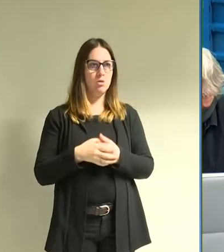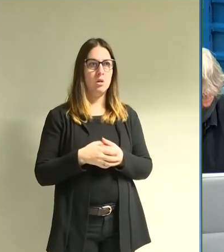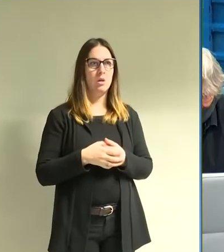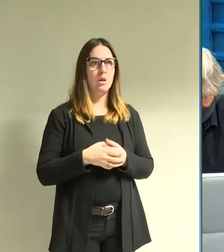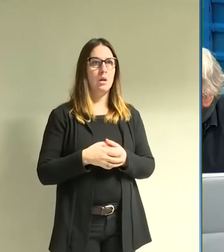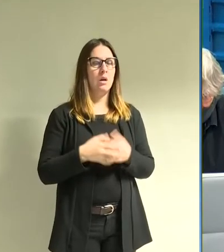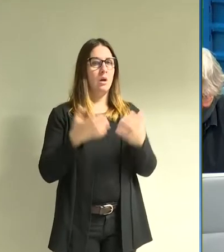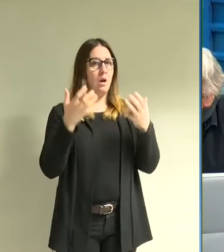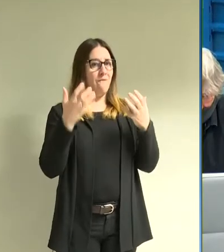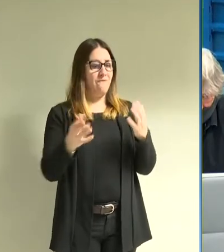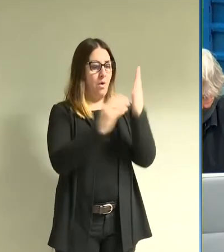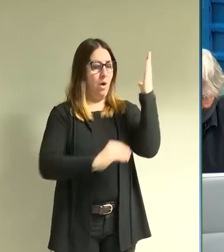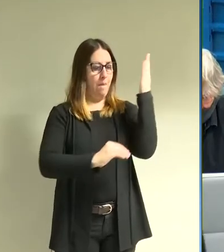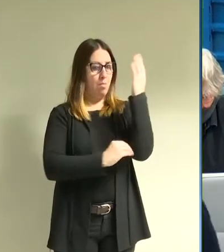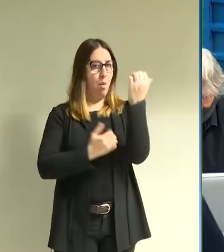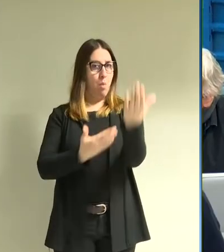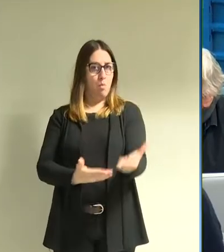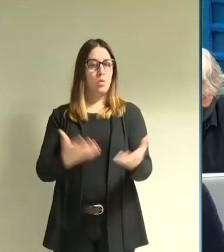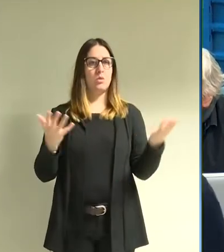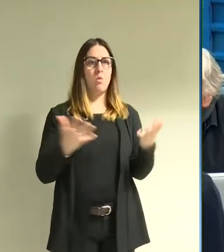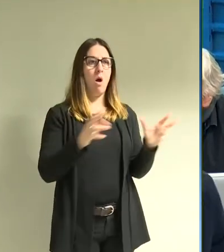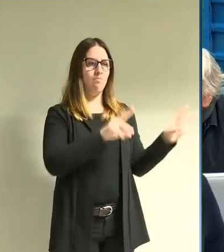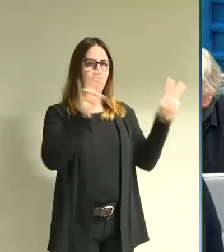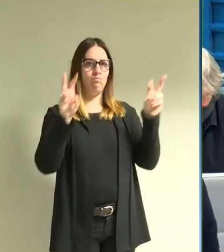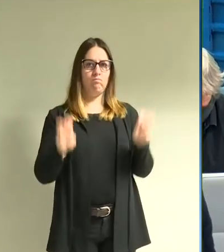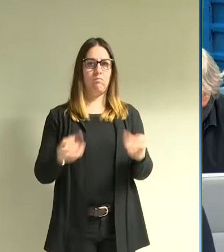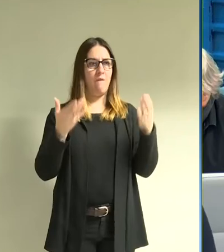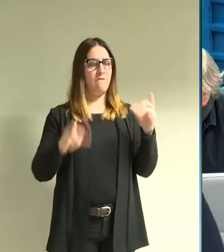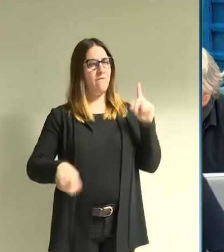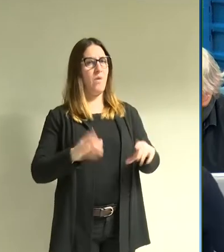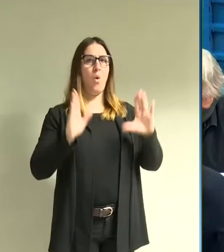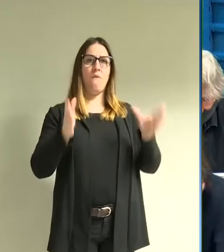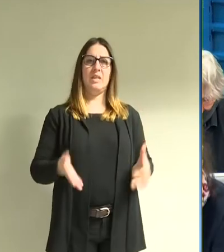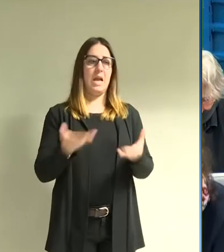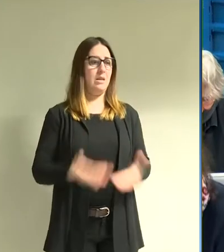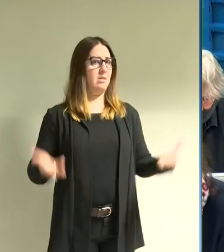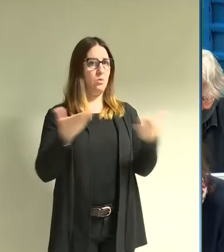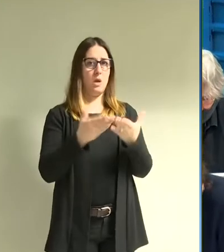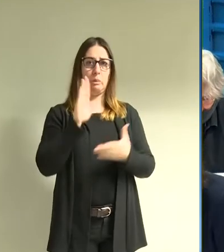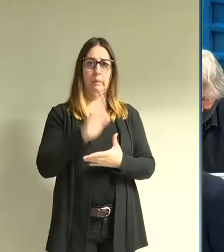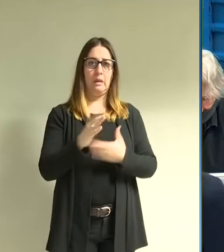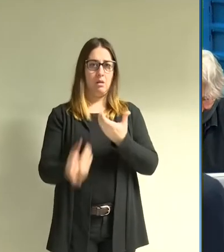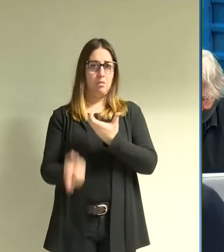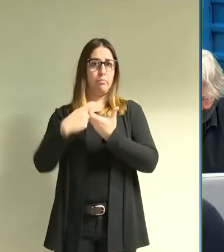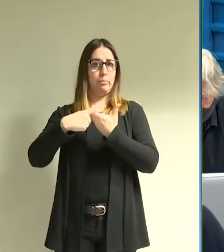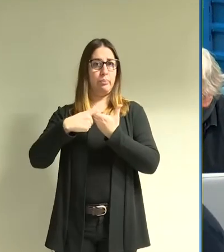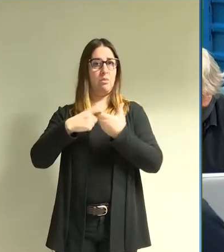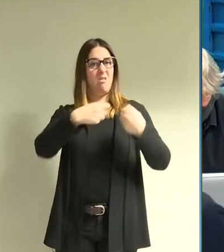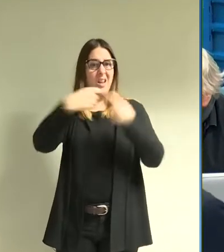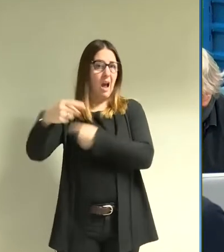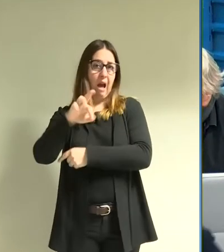un amendement qui demande notamment l'officialisation de cet état de fait d'assimilation en règle